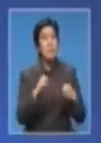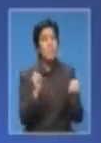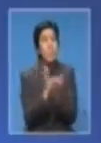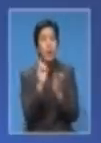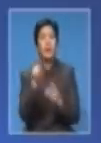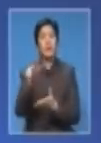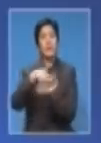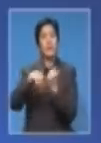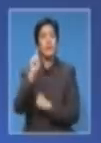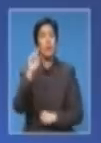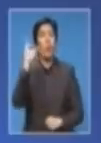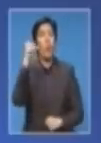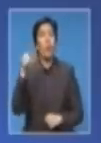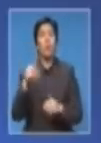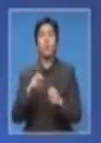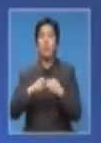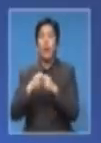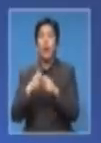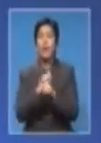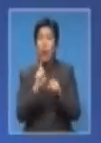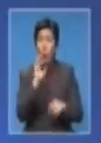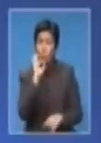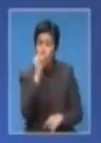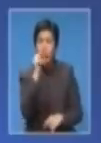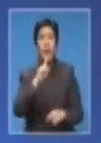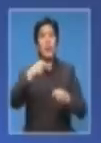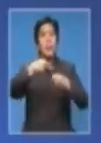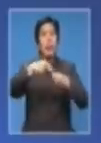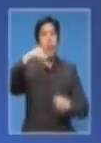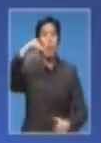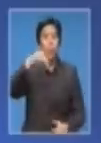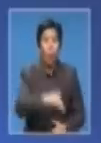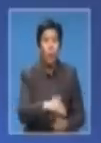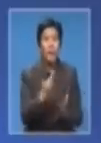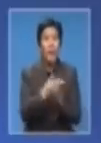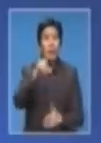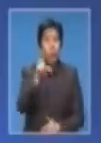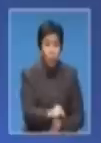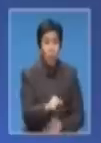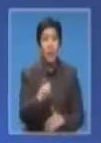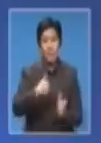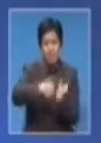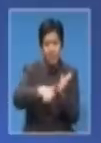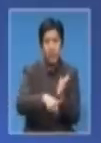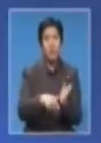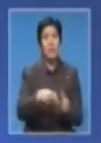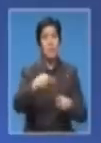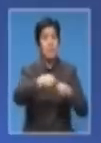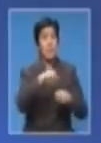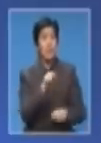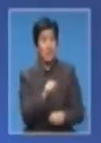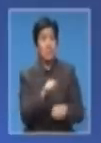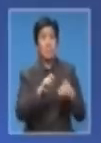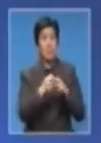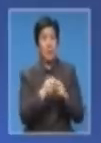โชคดีที่ราคาน้ำมันตกต่ำลงนะครับแต่มันก็มีผลกับเรื่องภาษีสามสามิตภาษีน้ำมันเนี่ยทั้งท